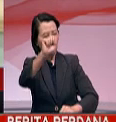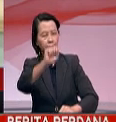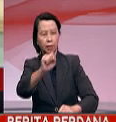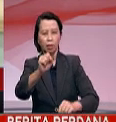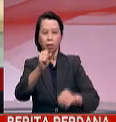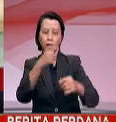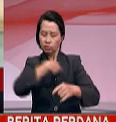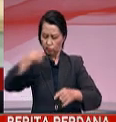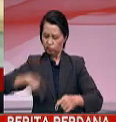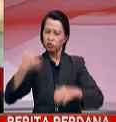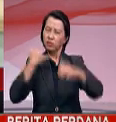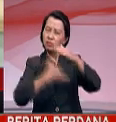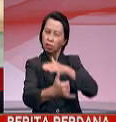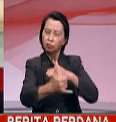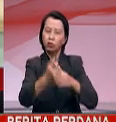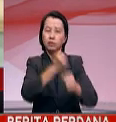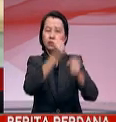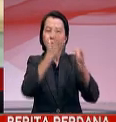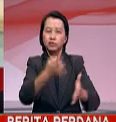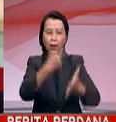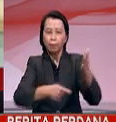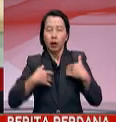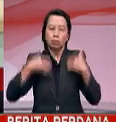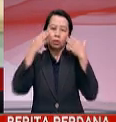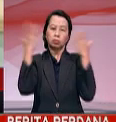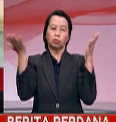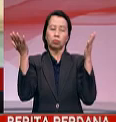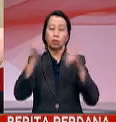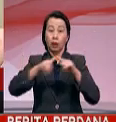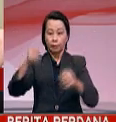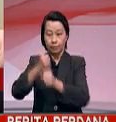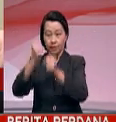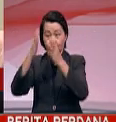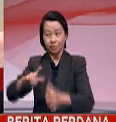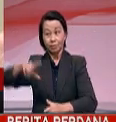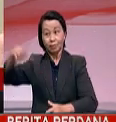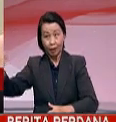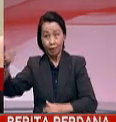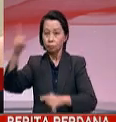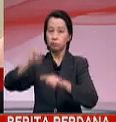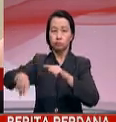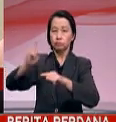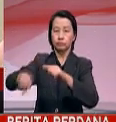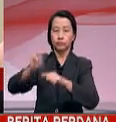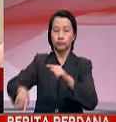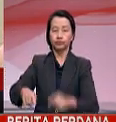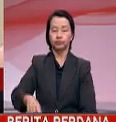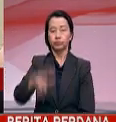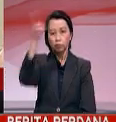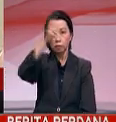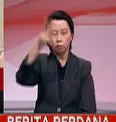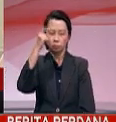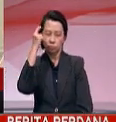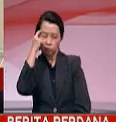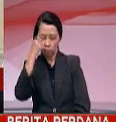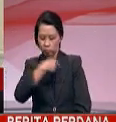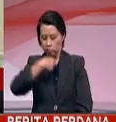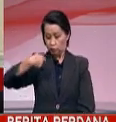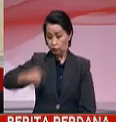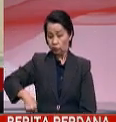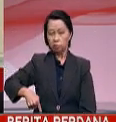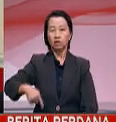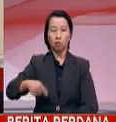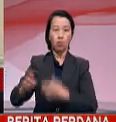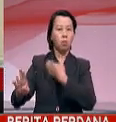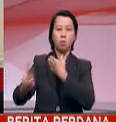ya. Pekerja lain masih tidak dibenarkan. Kerajaan masih menganggap China sebuah